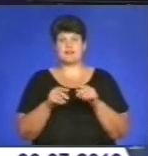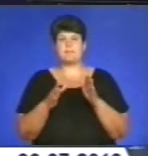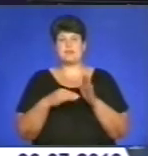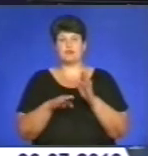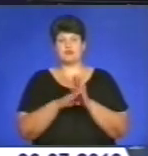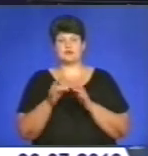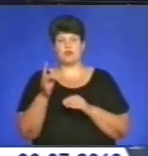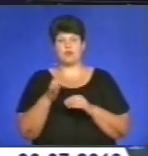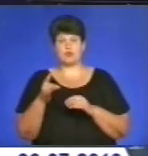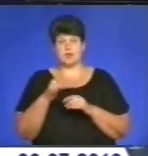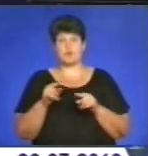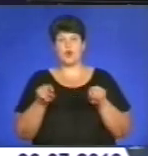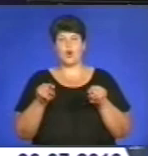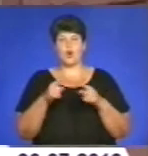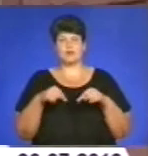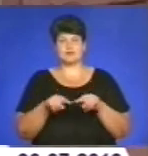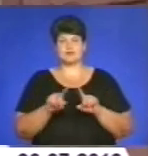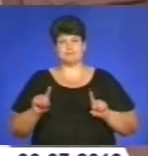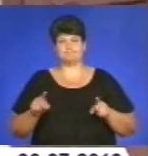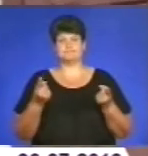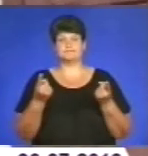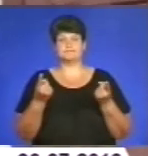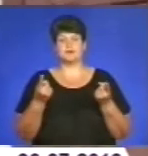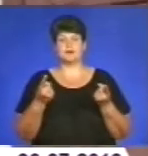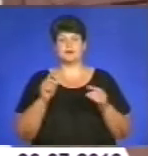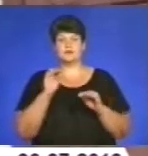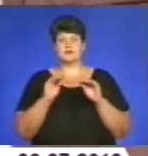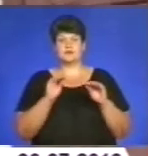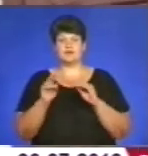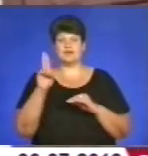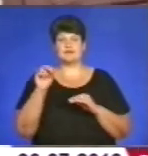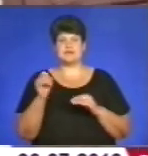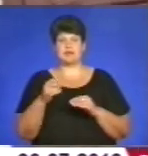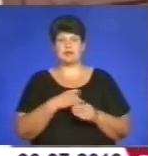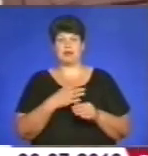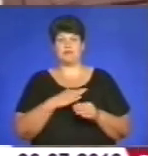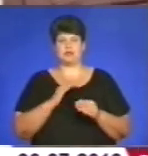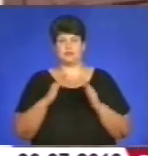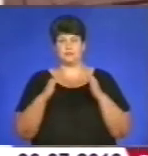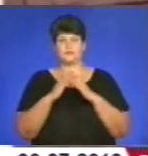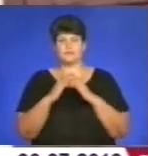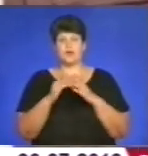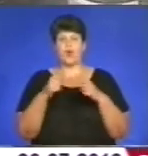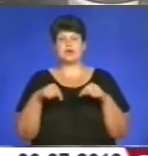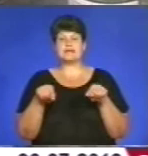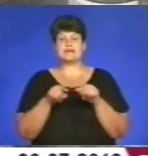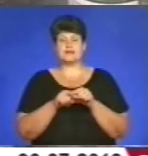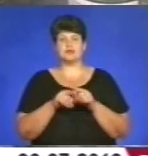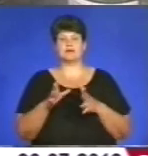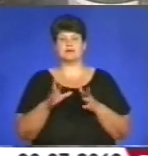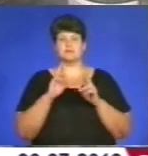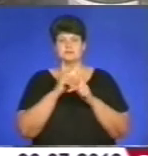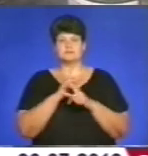Організаторів підприємства затримали. Облаштували спиртовий цех у приватному господарстві. Організатори нелегального бізнесу